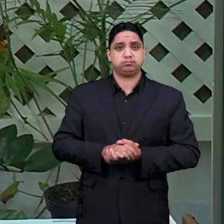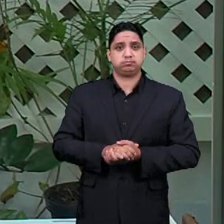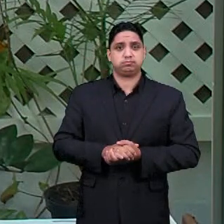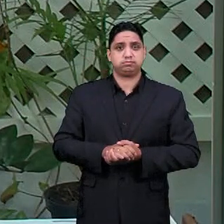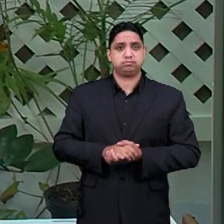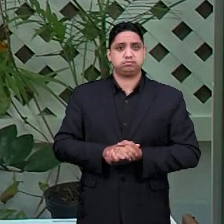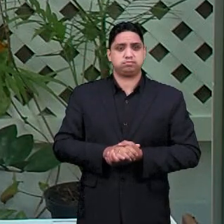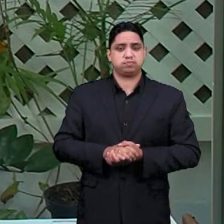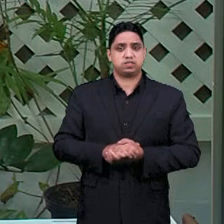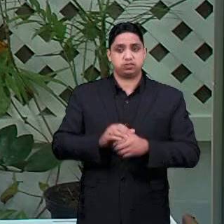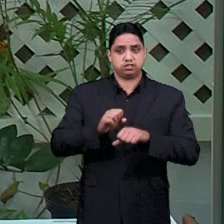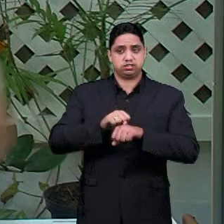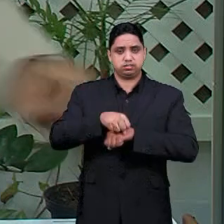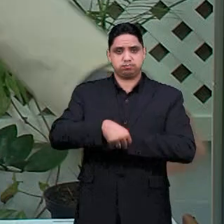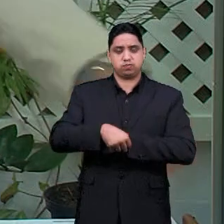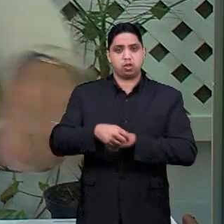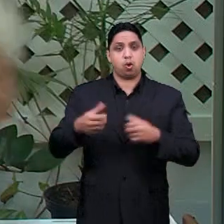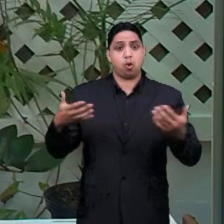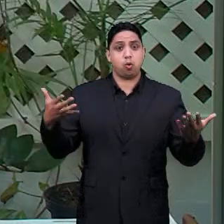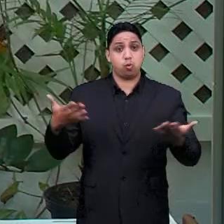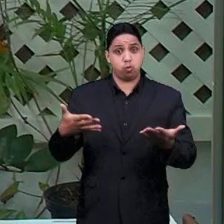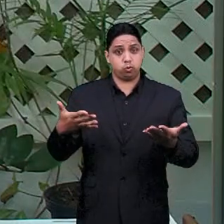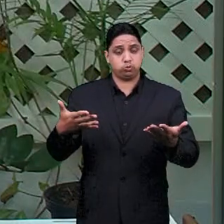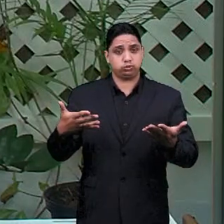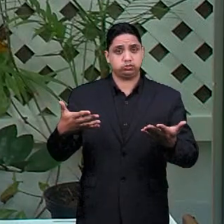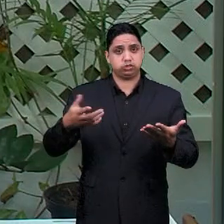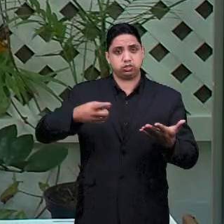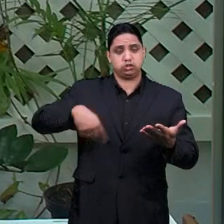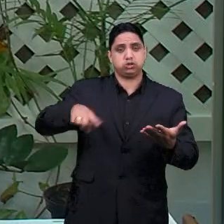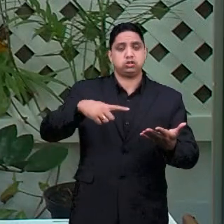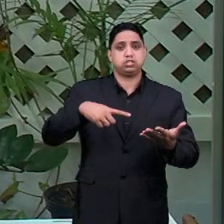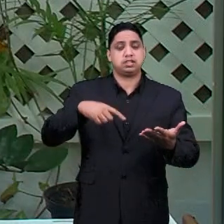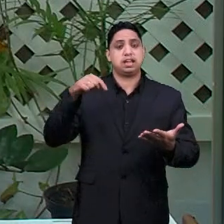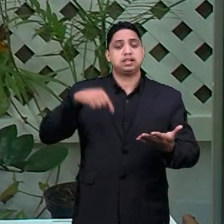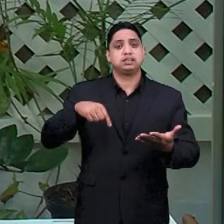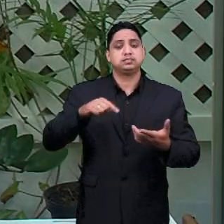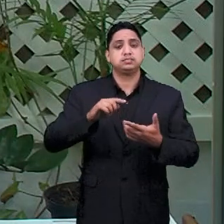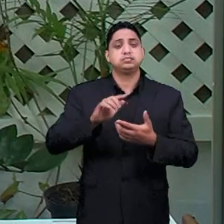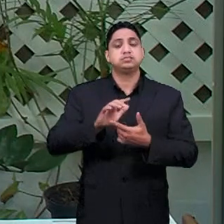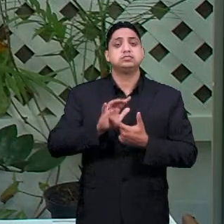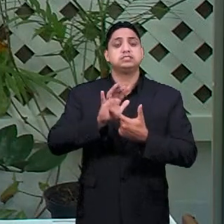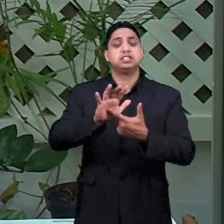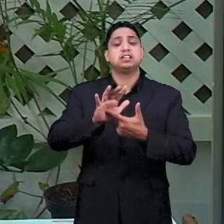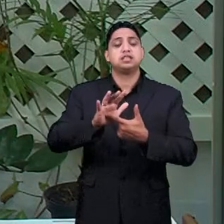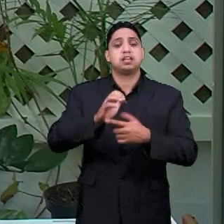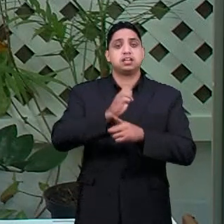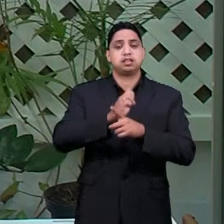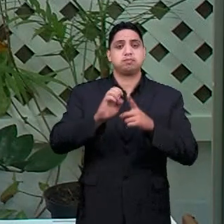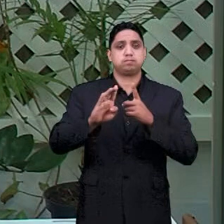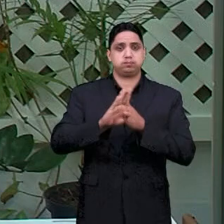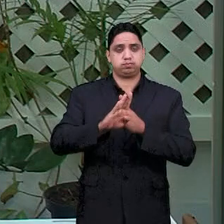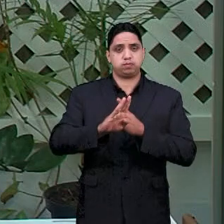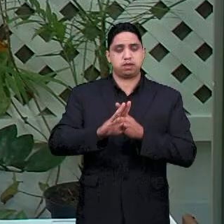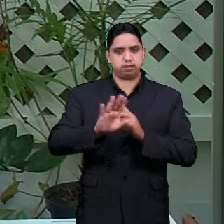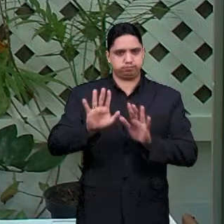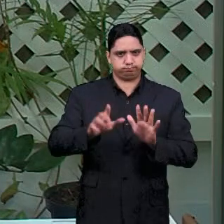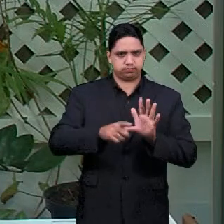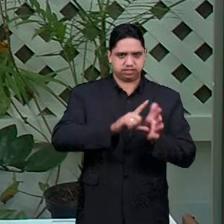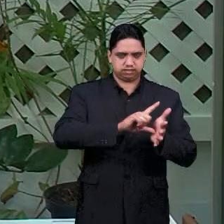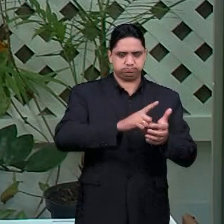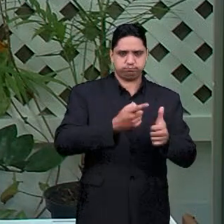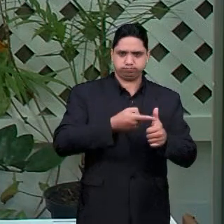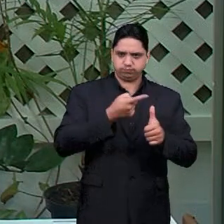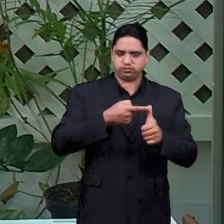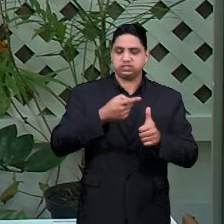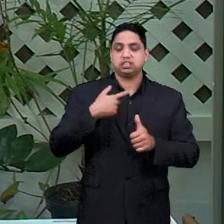dans ce séminaire. Et aujourd'hui, nous allons ici traiter de notre école biblique dominicale. Tout d'abord,